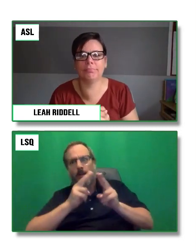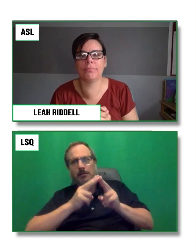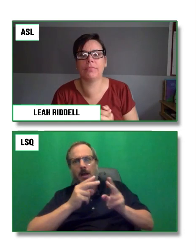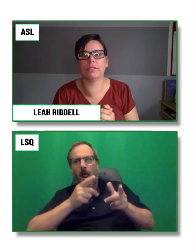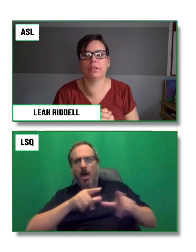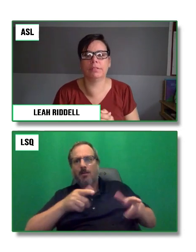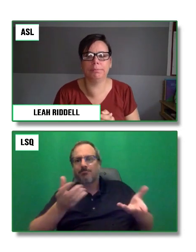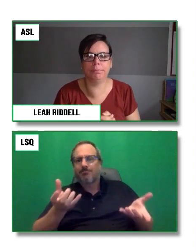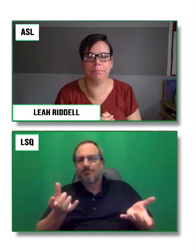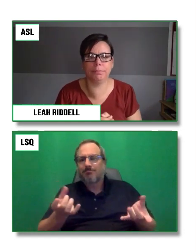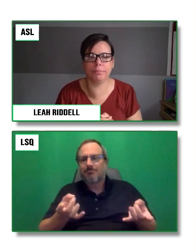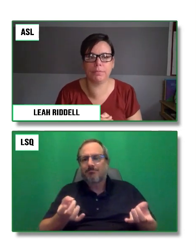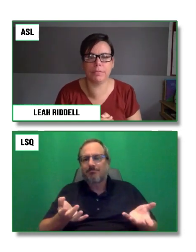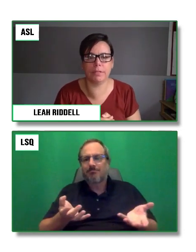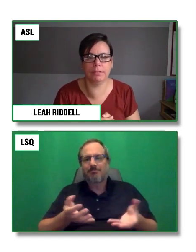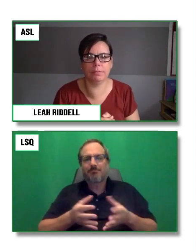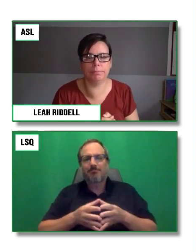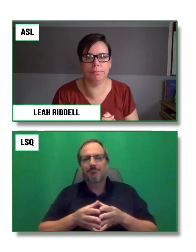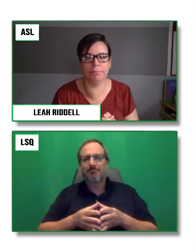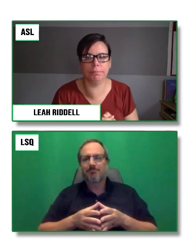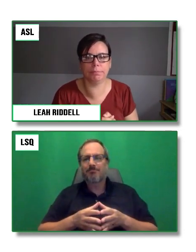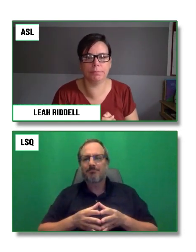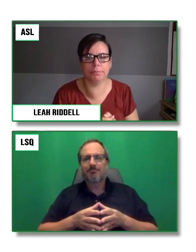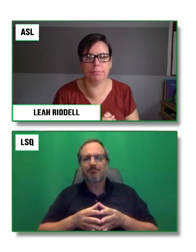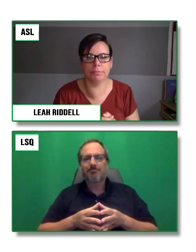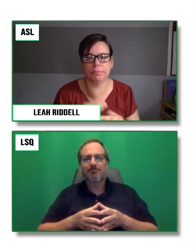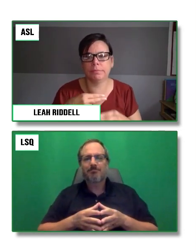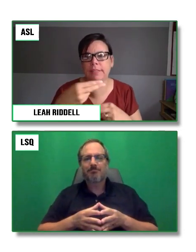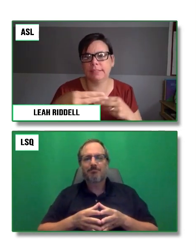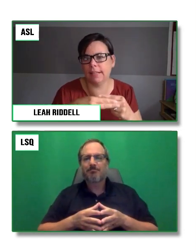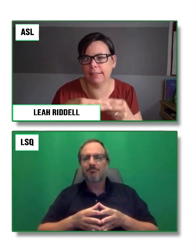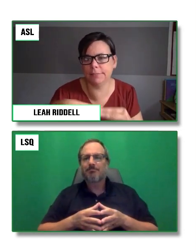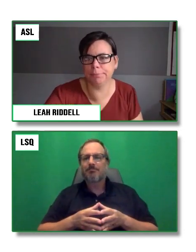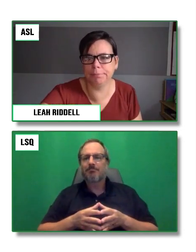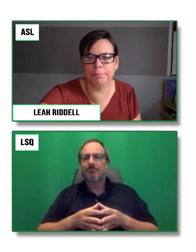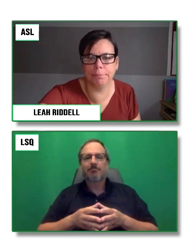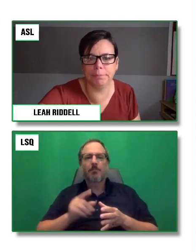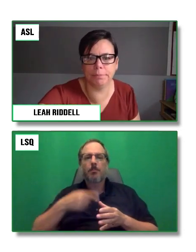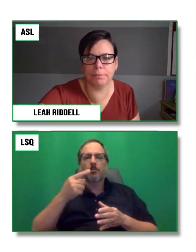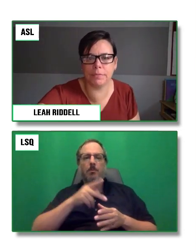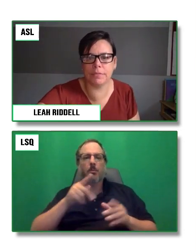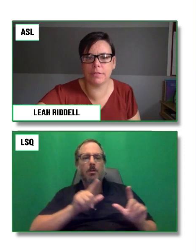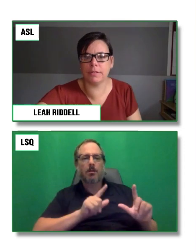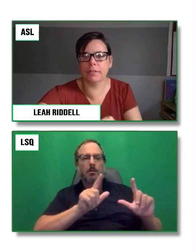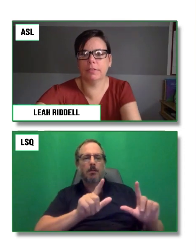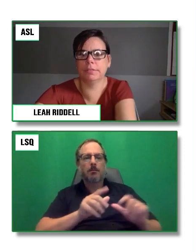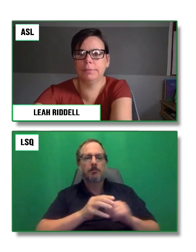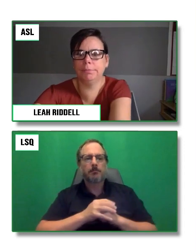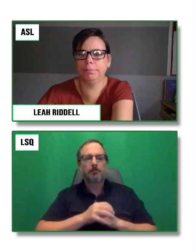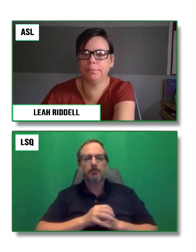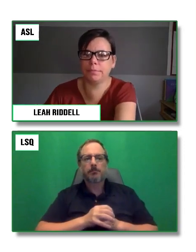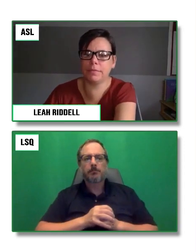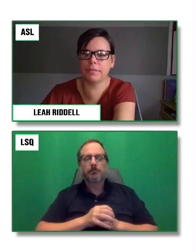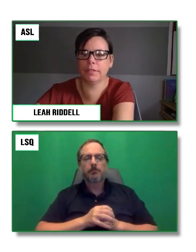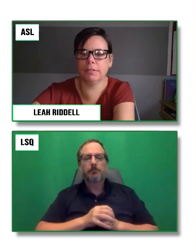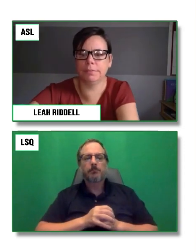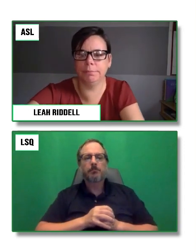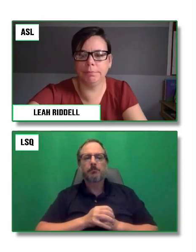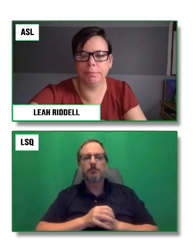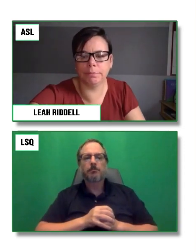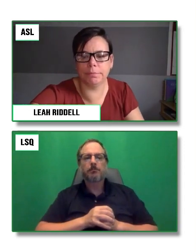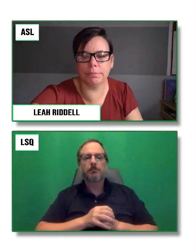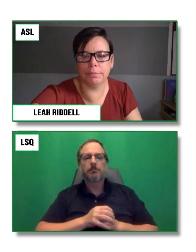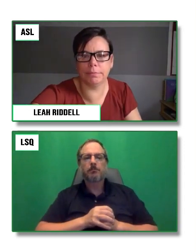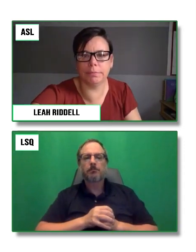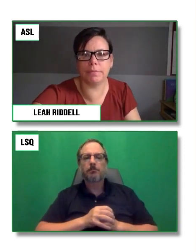la langue des signes comme étant égaux, donc à l'anglais et au français, mais la langue des signes n'est pas toujours pas